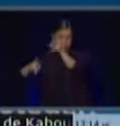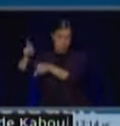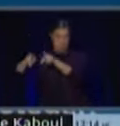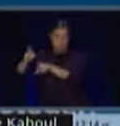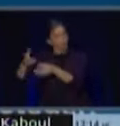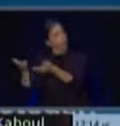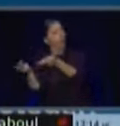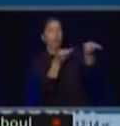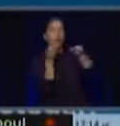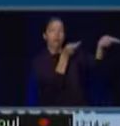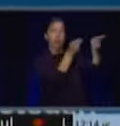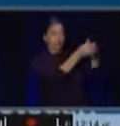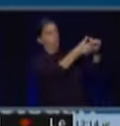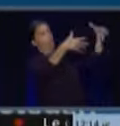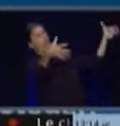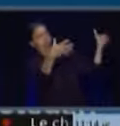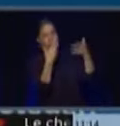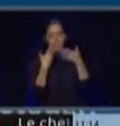Puis moi,